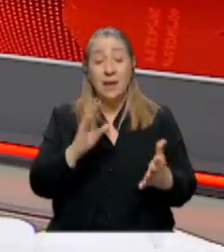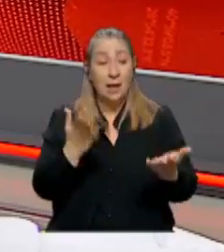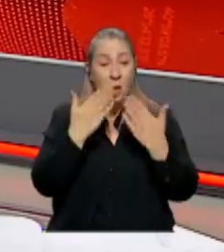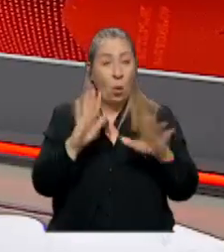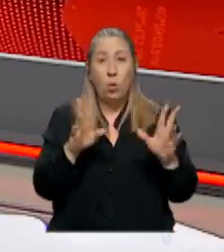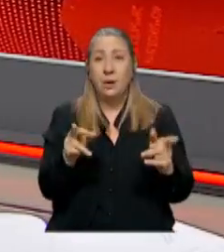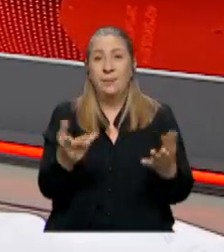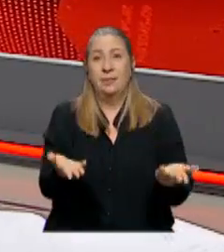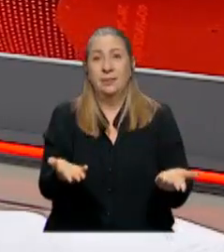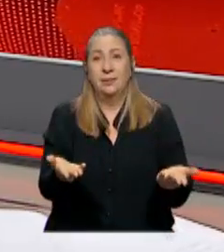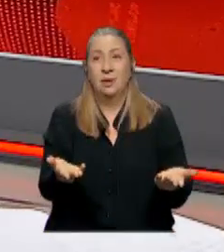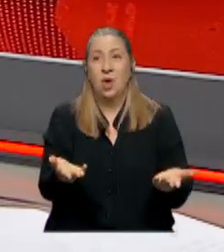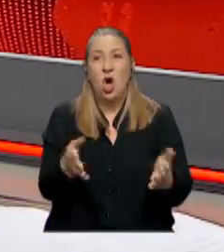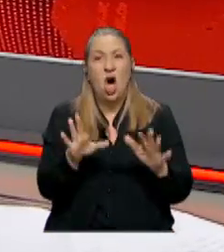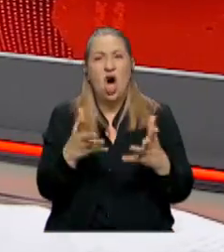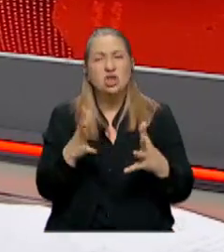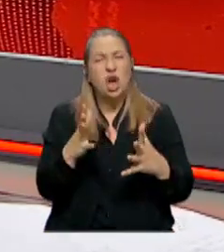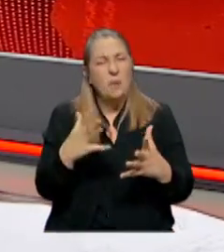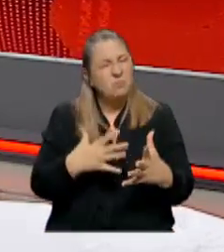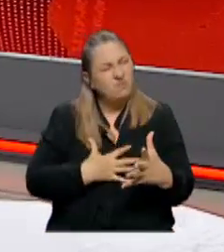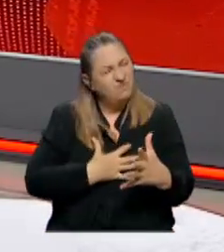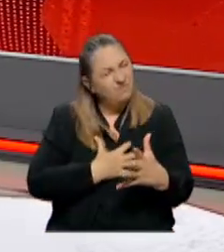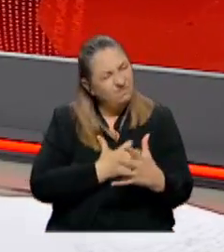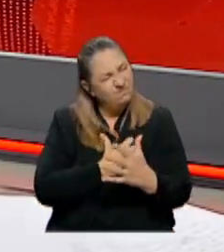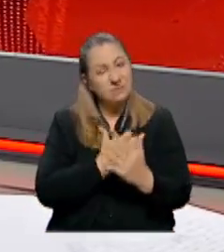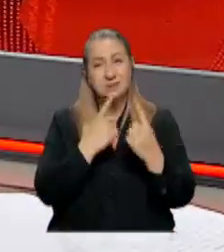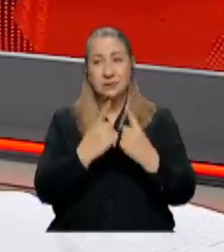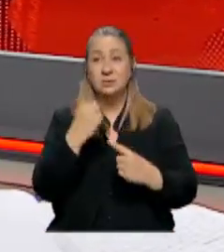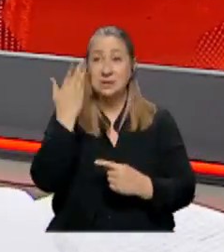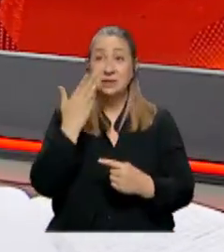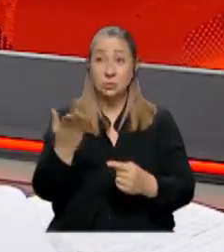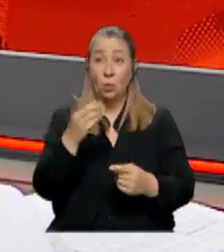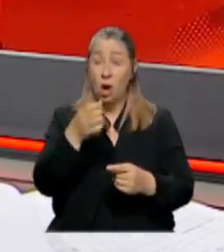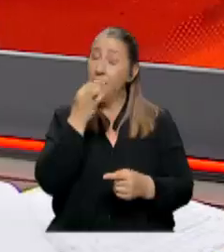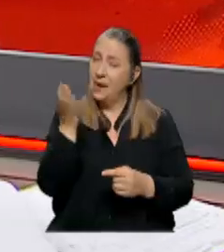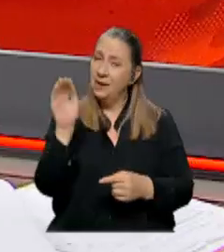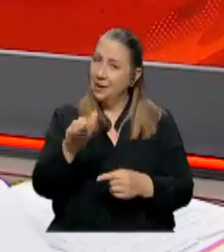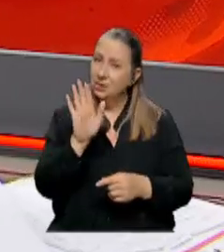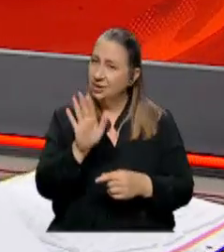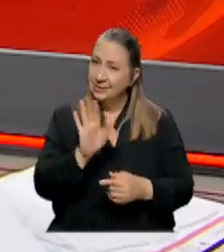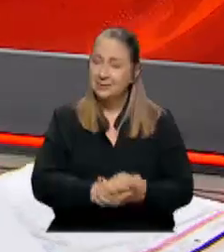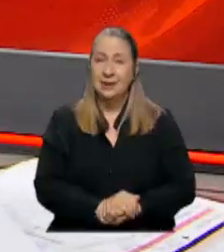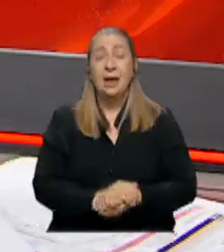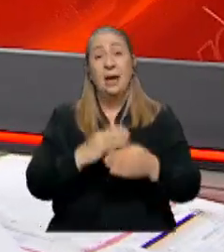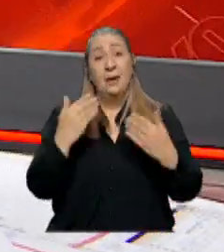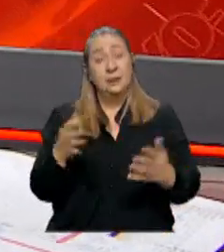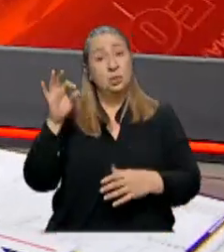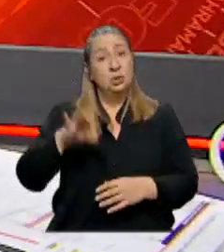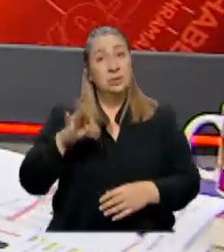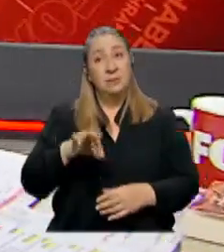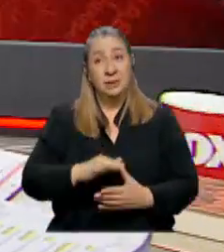yok sayılıyor. Acayip ağrıma gidiyor demiş bir izleyicimiz. Geliyoruz o haberlere de. Efendim şimdi